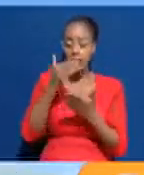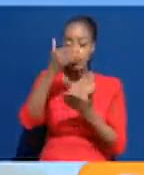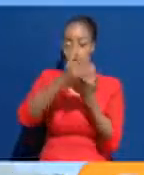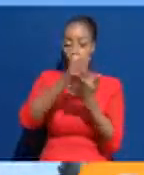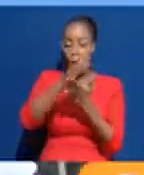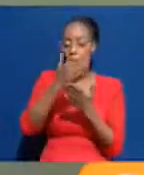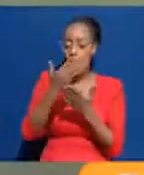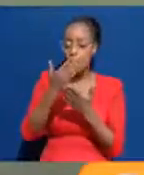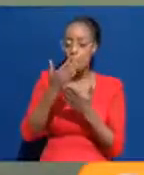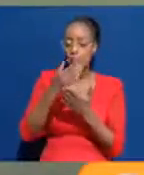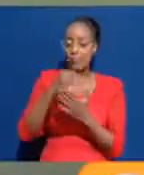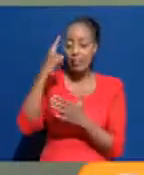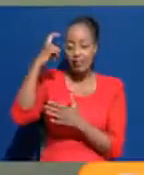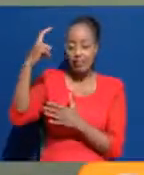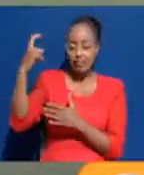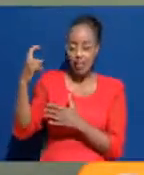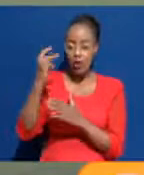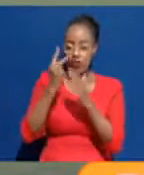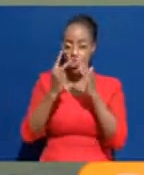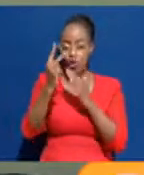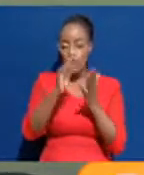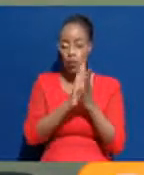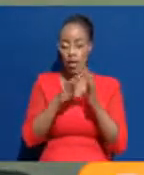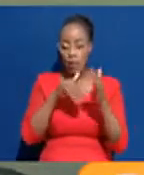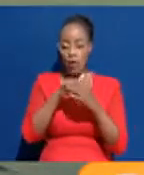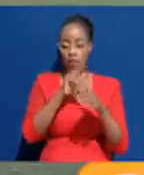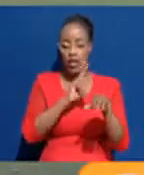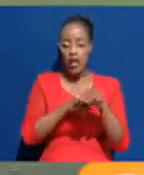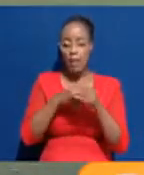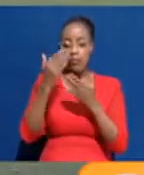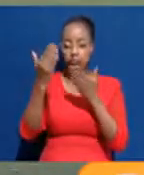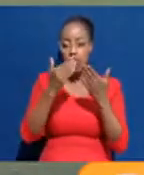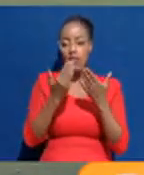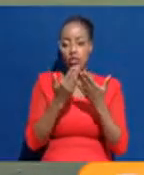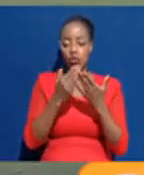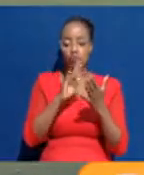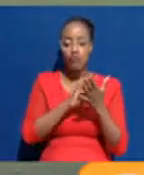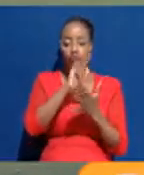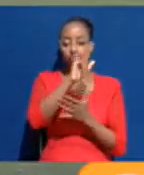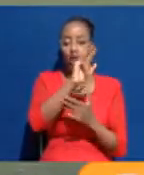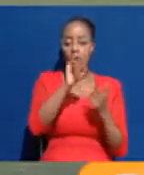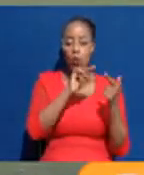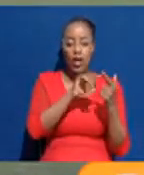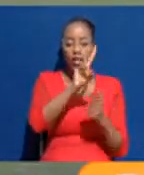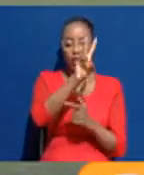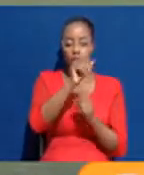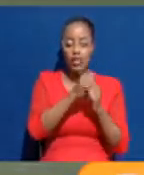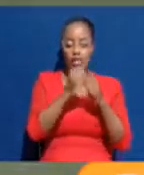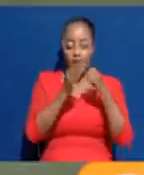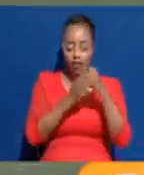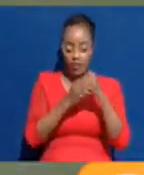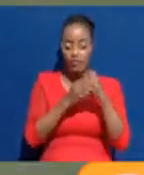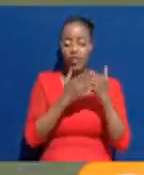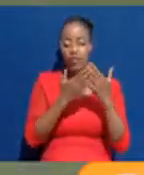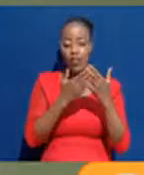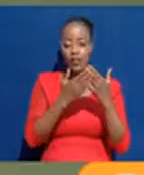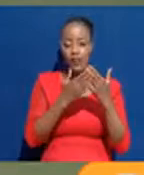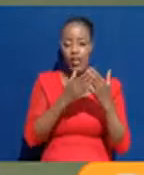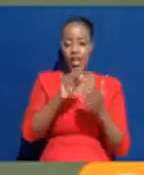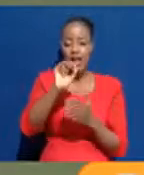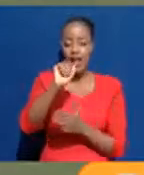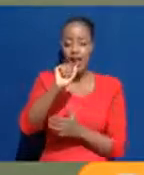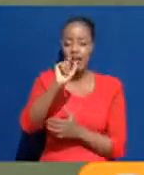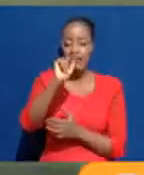ndoto yake ya soka, hasa alipokuwa amepata mwaliko kushiriki majaribio nchini Marekani mwaka 2019 na klabu ya